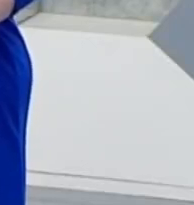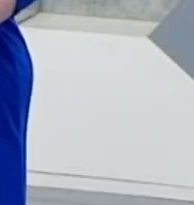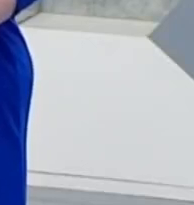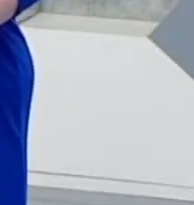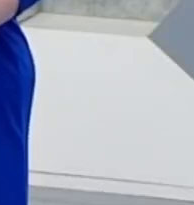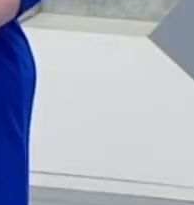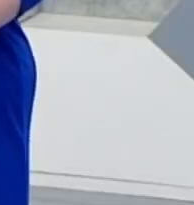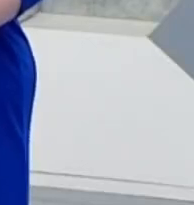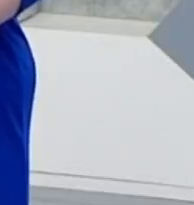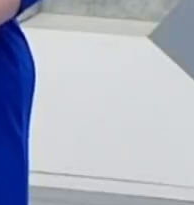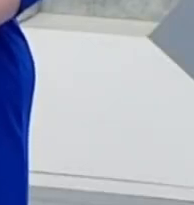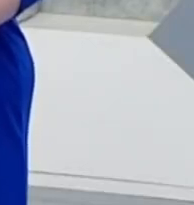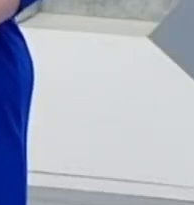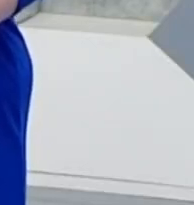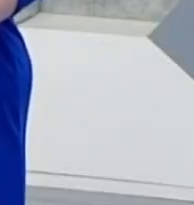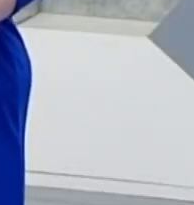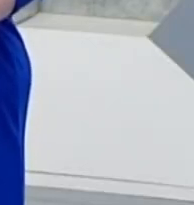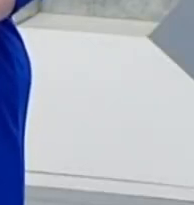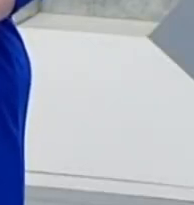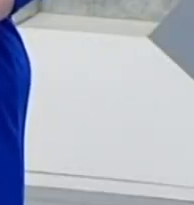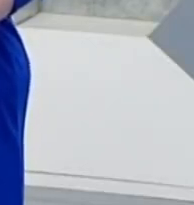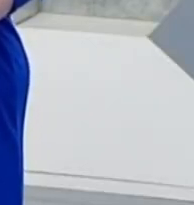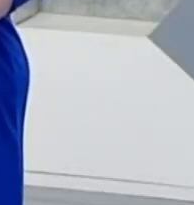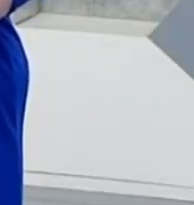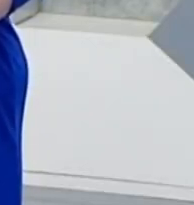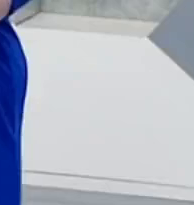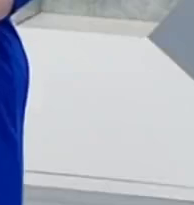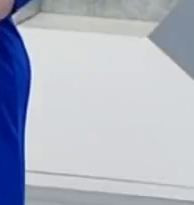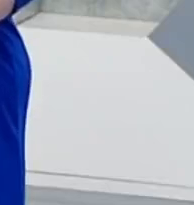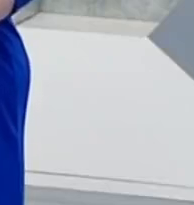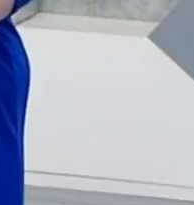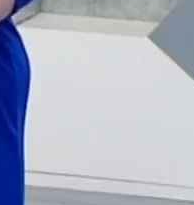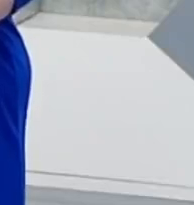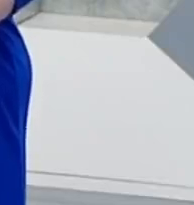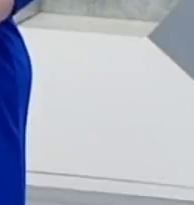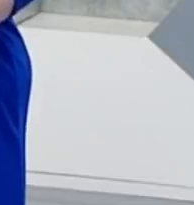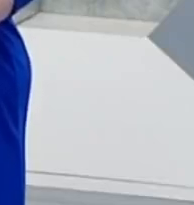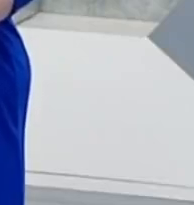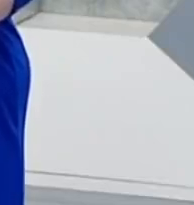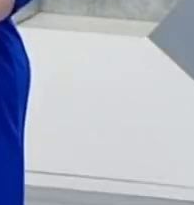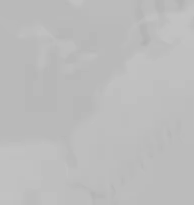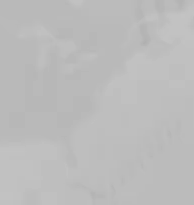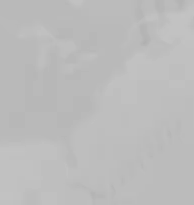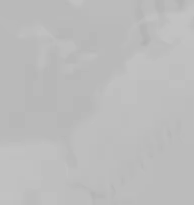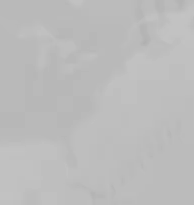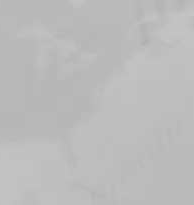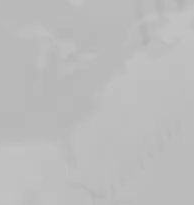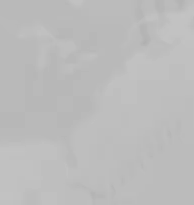GMA Pinoy TV at sa www.gmanews.tv.